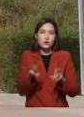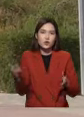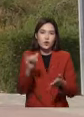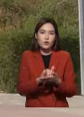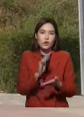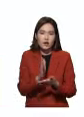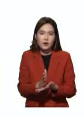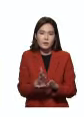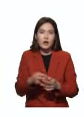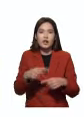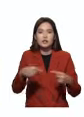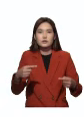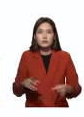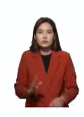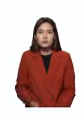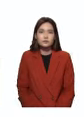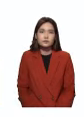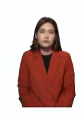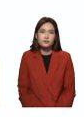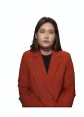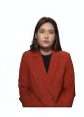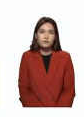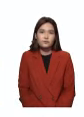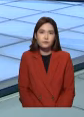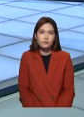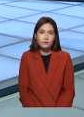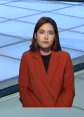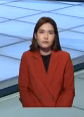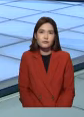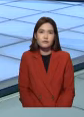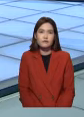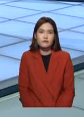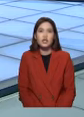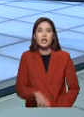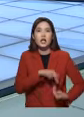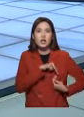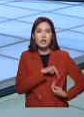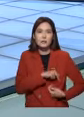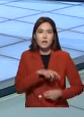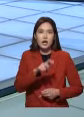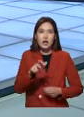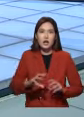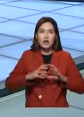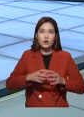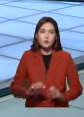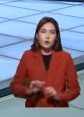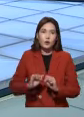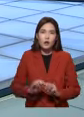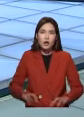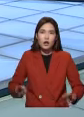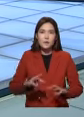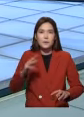Айжан Қуашжан, Айдар Рақымжанов, Астана Таймс, Жезқазған. Еңбек және халықты әлеуметтік қорғау министрі зиянды